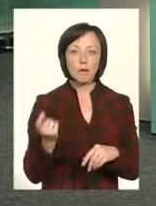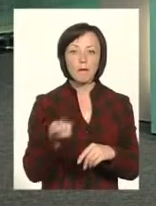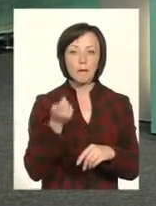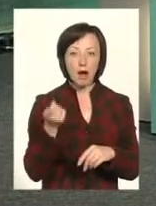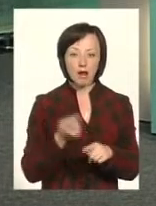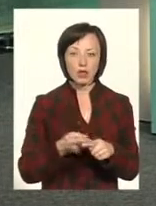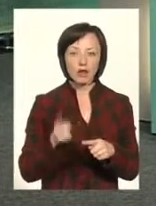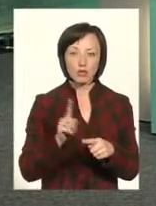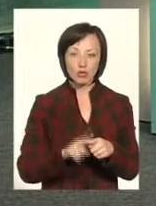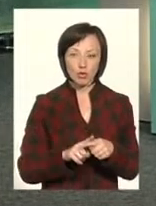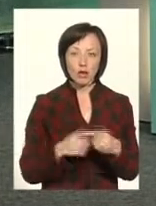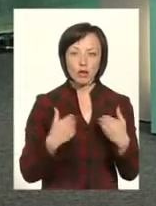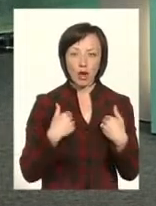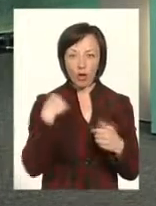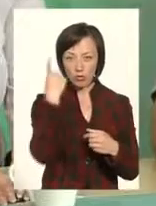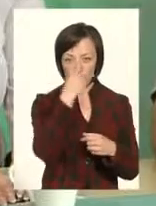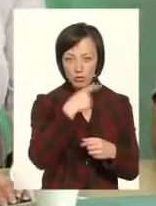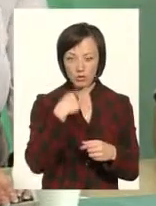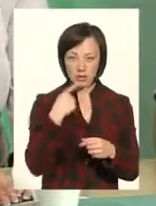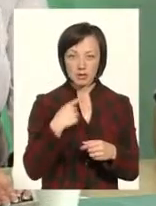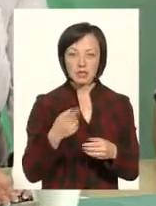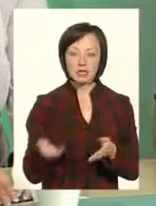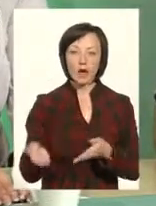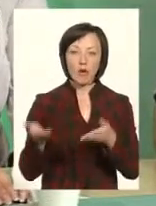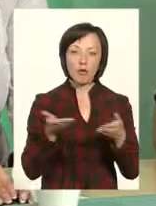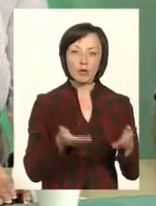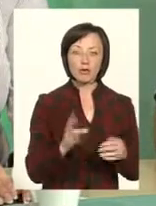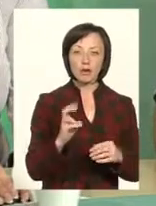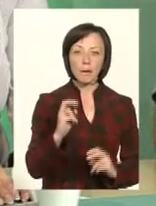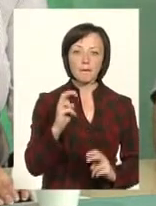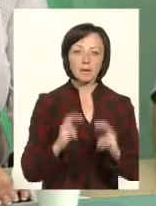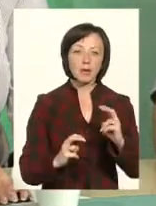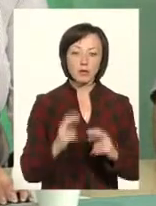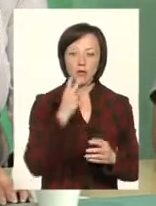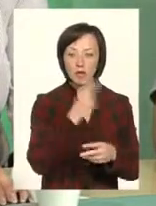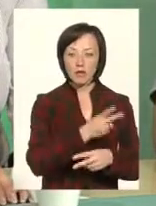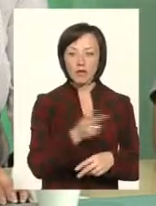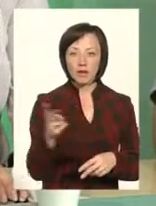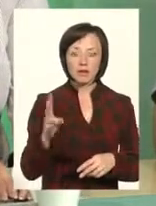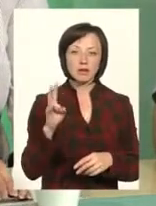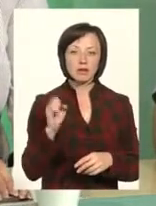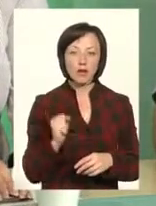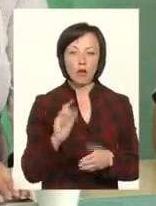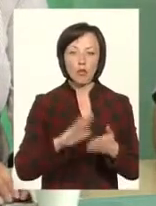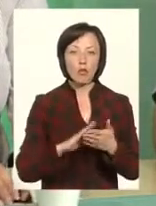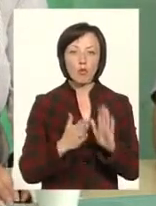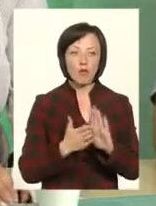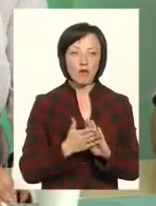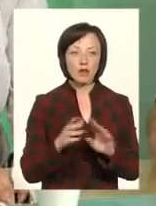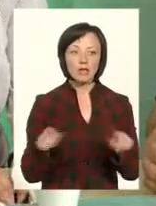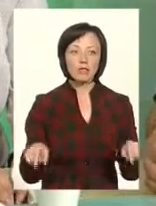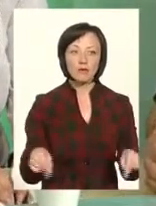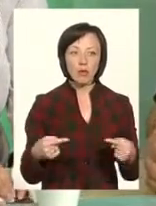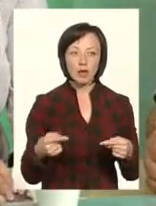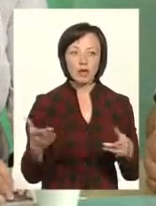для цього, так, тому я особисто вас запрошую на підприємство, щоб ви глянули на ті умови, які створені,